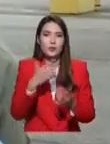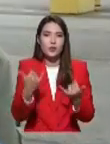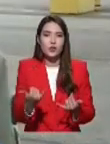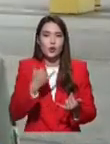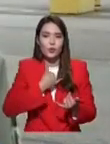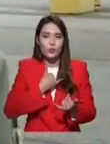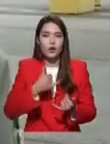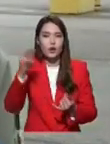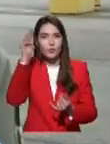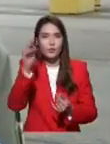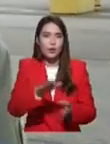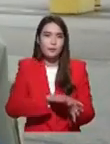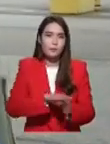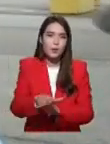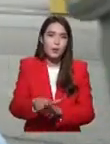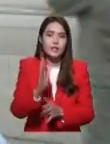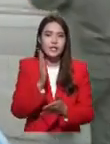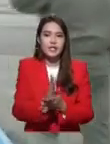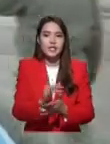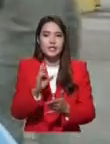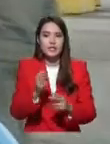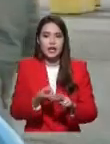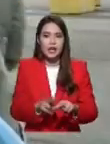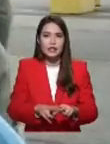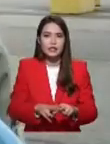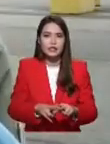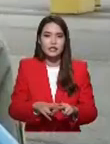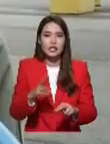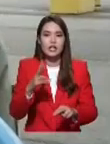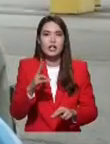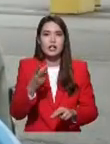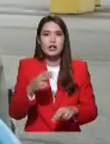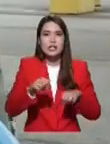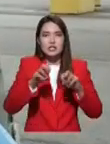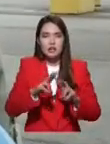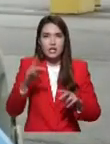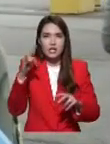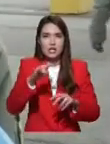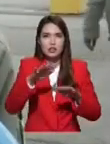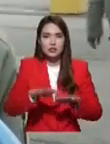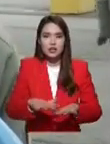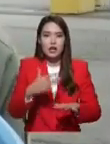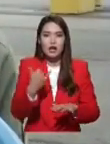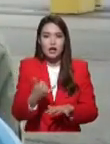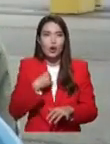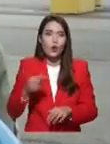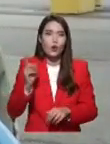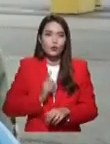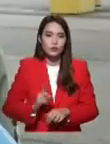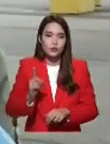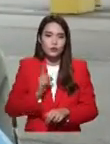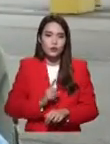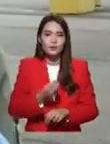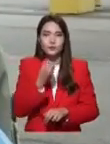проходим полный курс обучения на данный тип техники. Вот. Ну, ожидаем